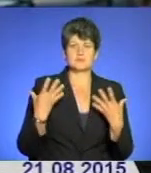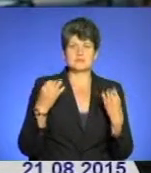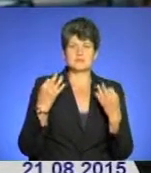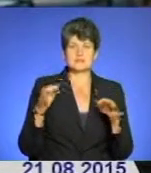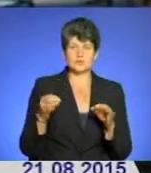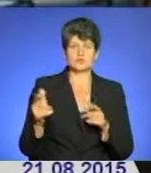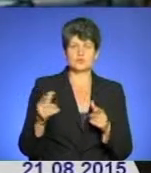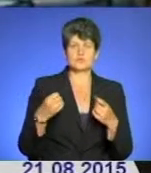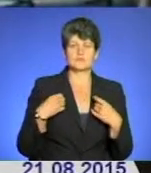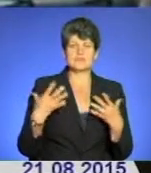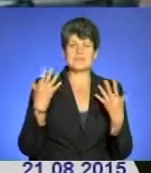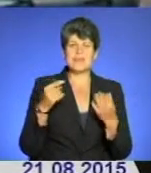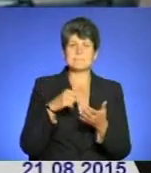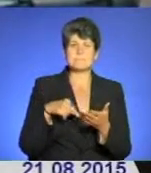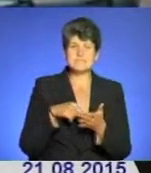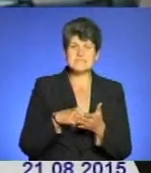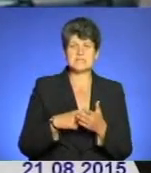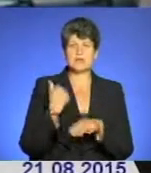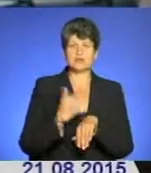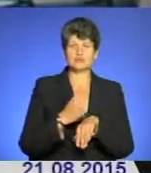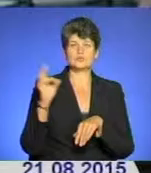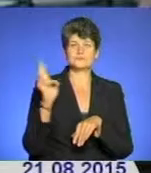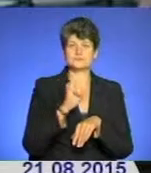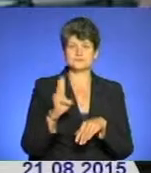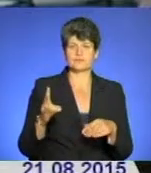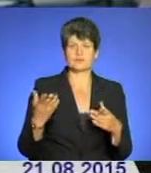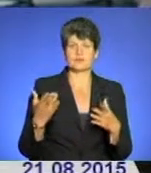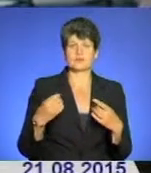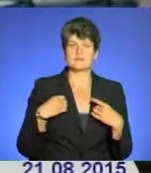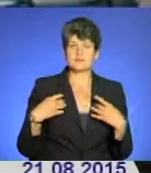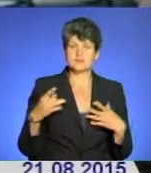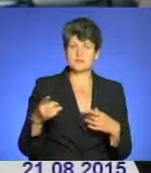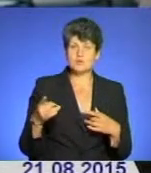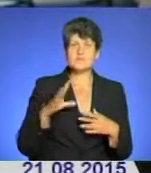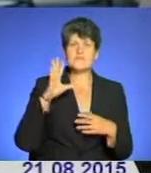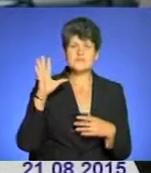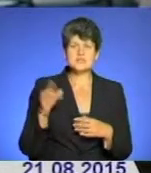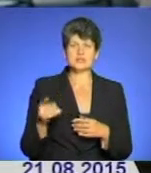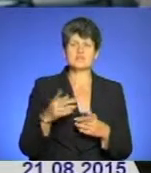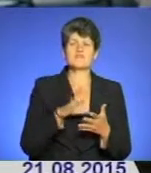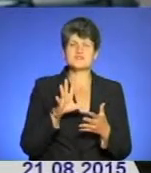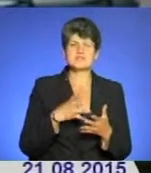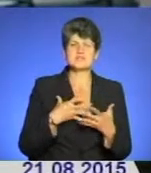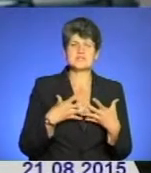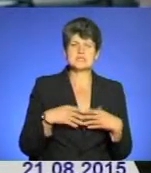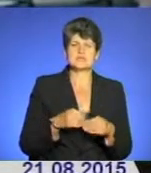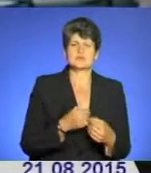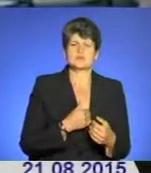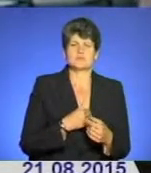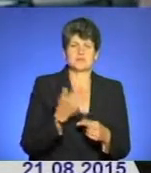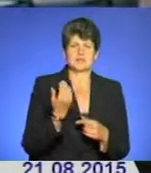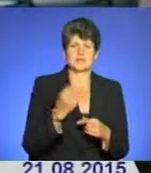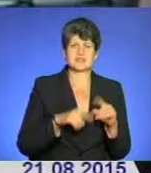готуємося до святкування Дня міста, головного храму праздника Тернополя. І, напевно, що всі тернополяни, всі сім'ї хотіли б, щоб їхні рідні,